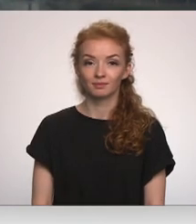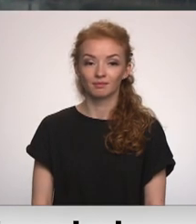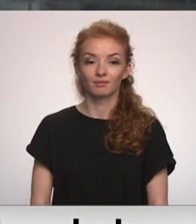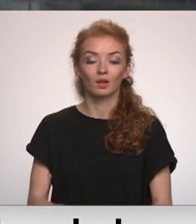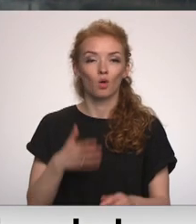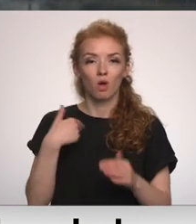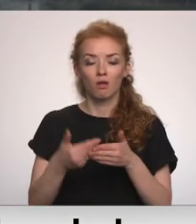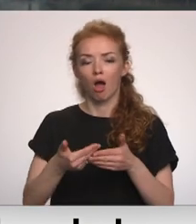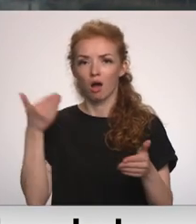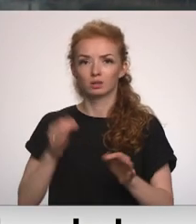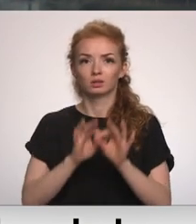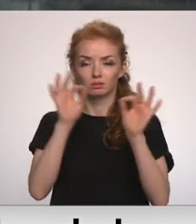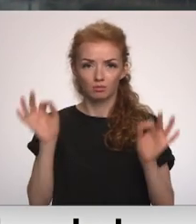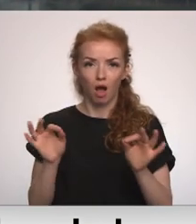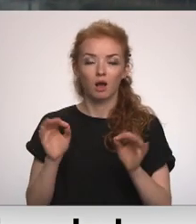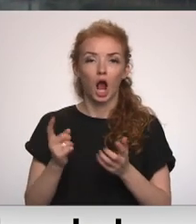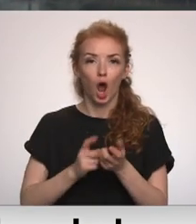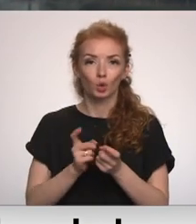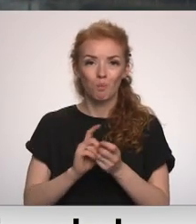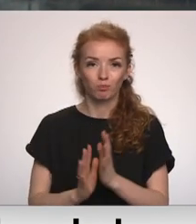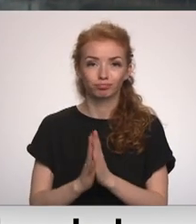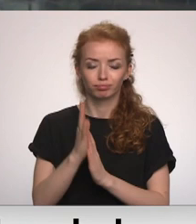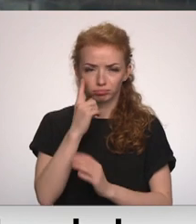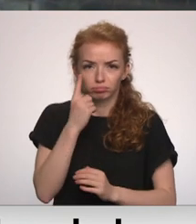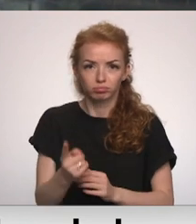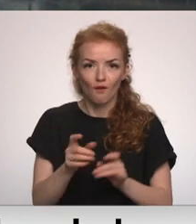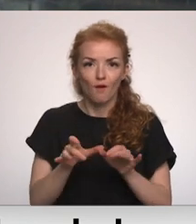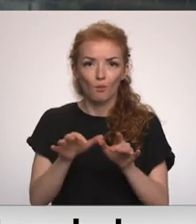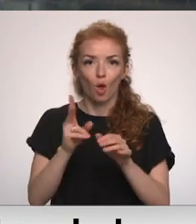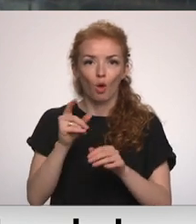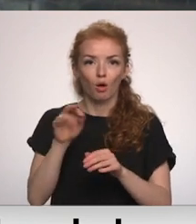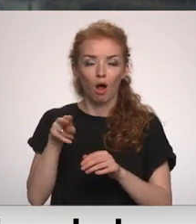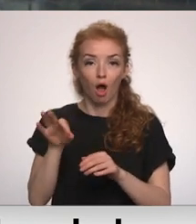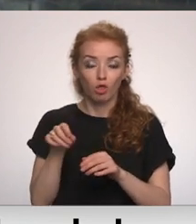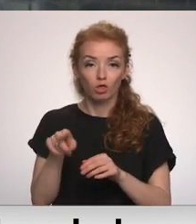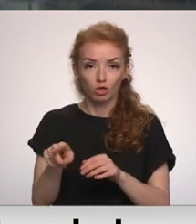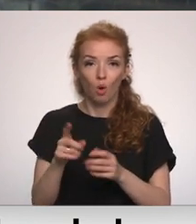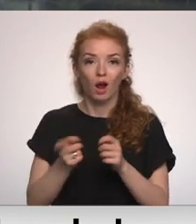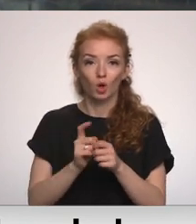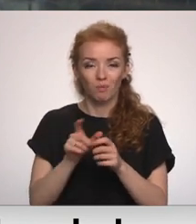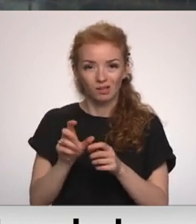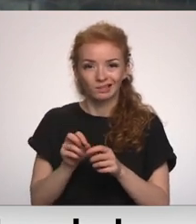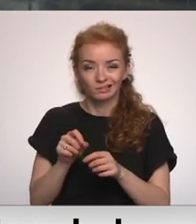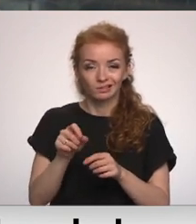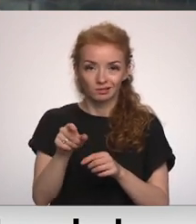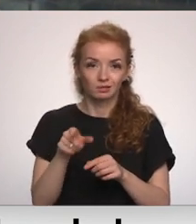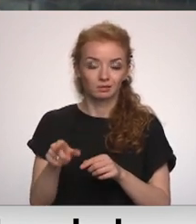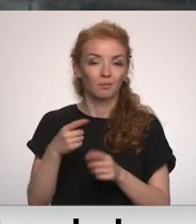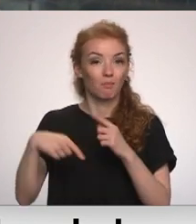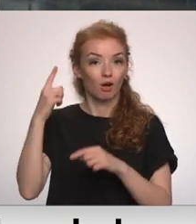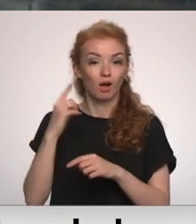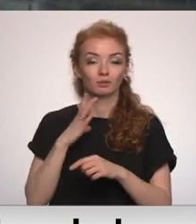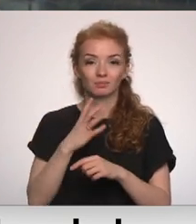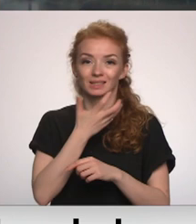Nerasti agri kartupeļu stādījumos šogad jau atrodamas Kolorādo vaboles. Šiem kartupeļu labgraužiem paprātam bijusi aizvadītā visai siltā